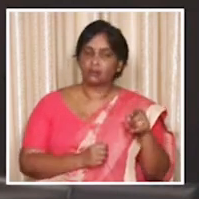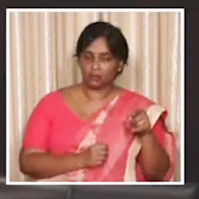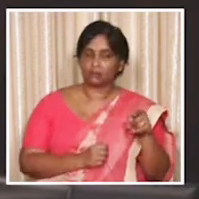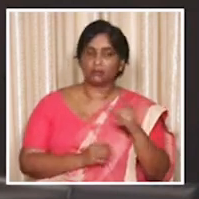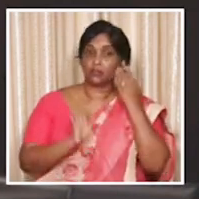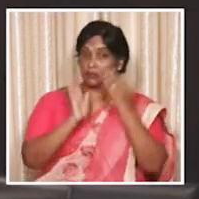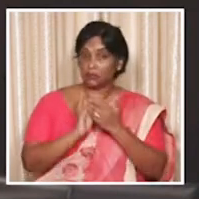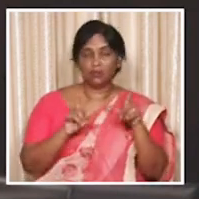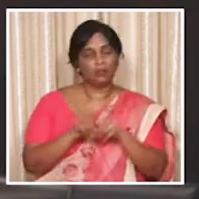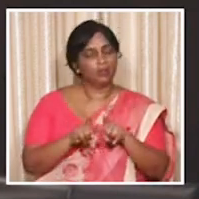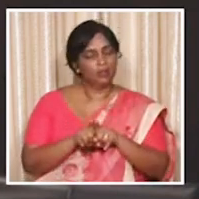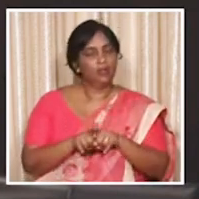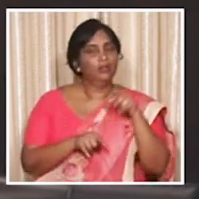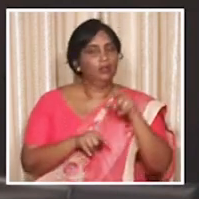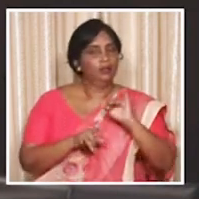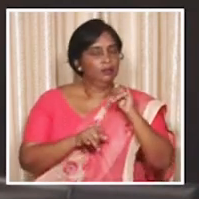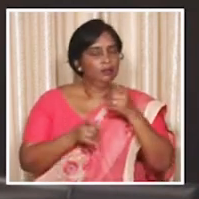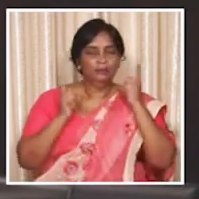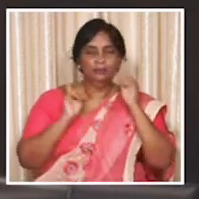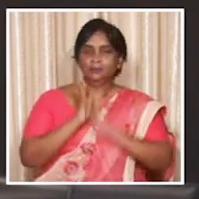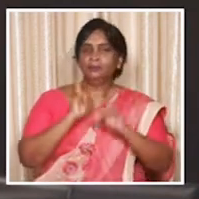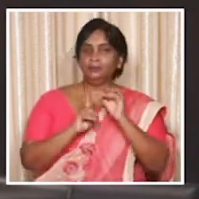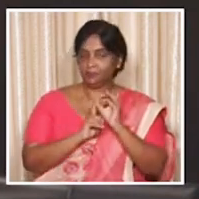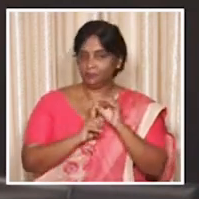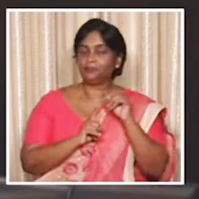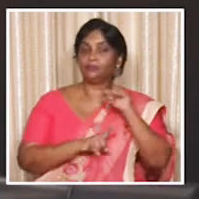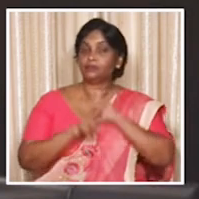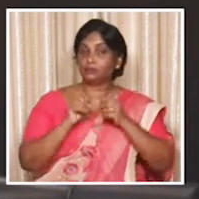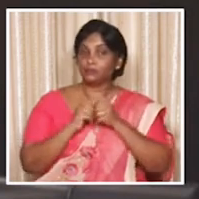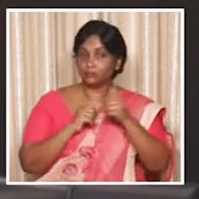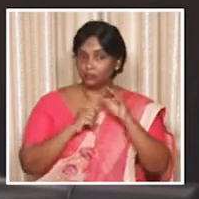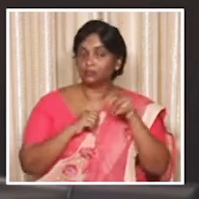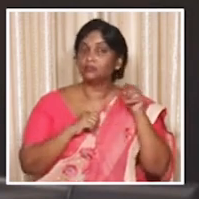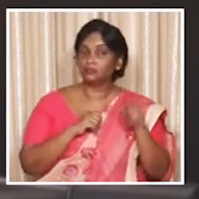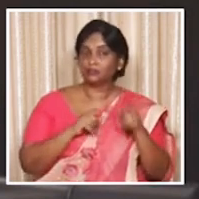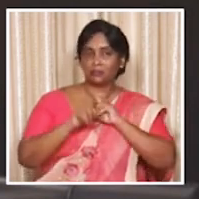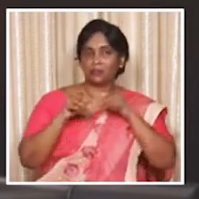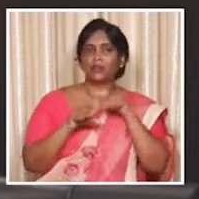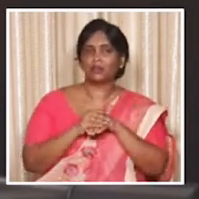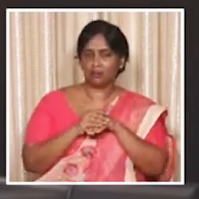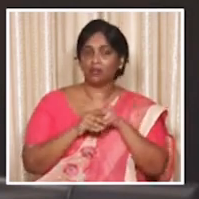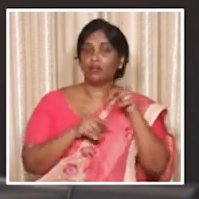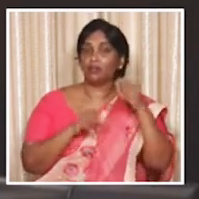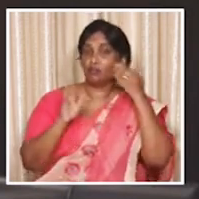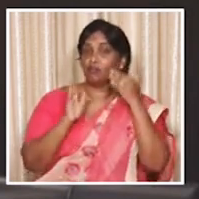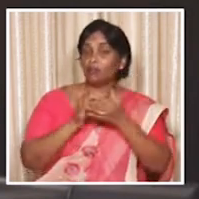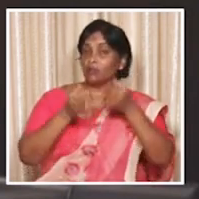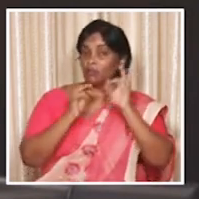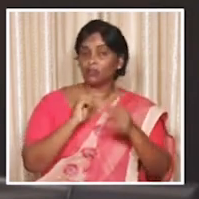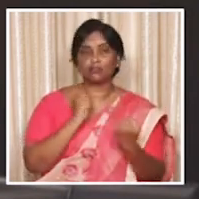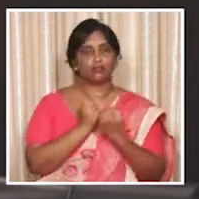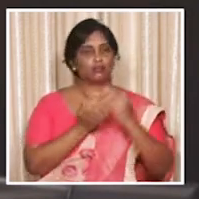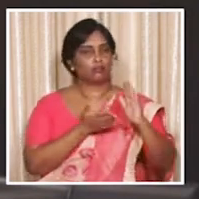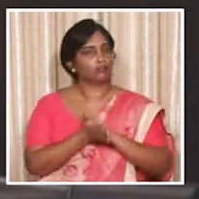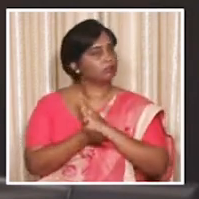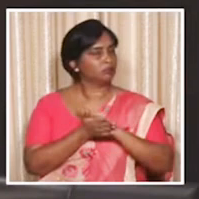එළි දැක්වුණා. ඒ වගේම මේ සමහර ක්‍රීඩා අමාත්‍යවරයා සාකච්ඡා කරද්දී මෙතනදී සාකච්ඡා කරාට ඒ සඳහා නිසි සහයෝගයක්